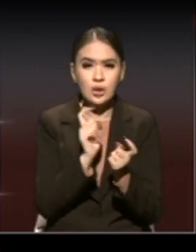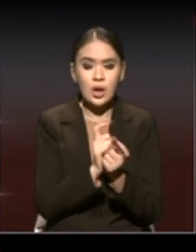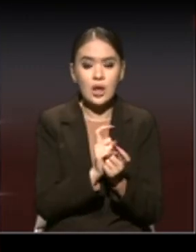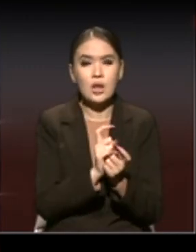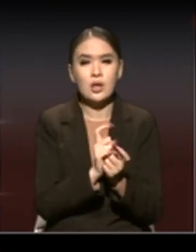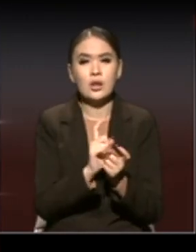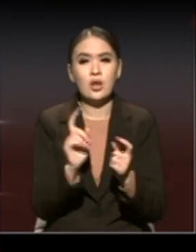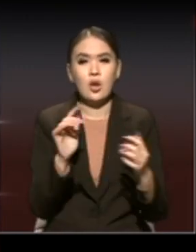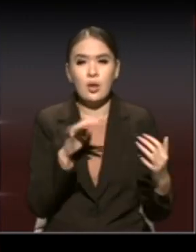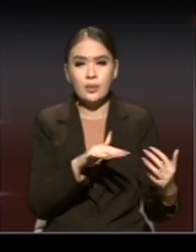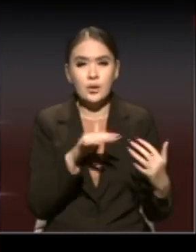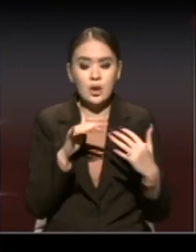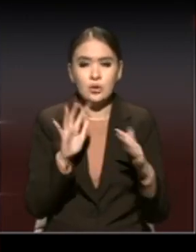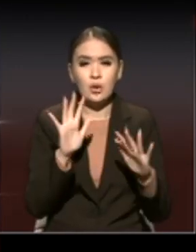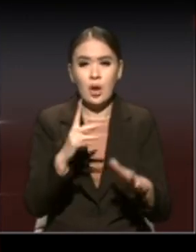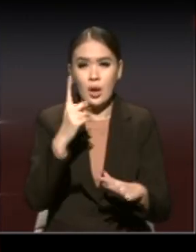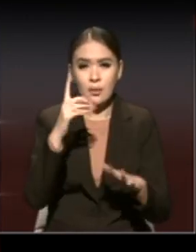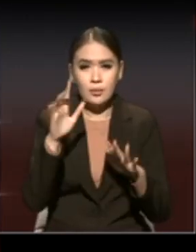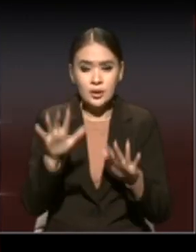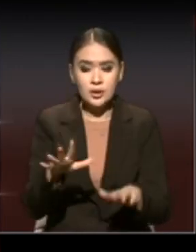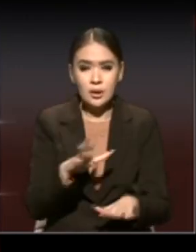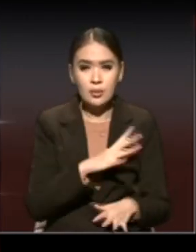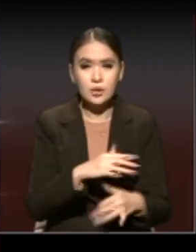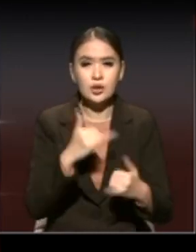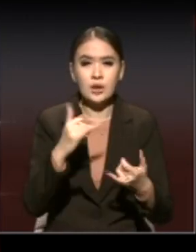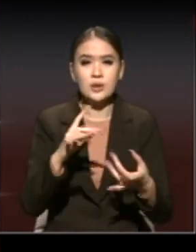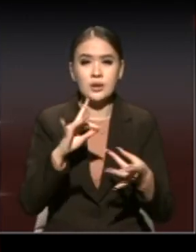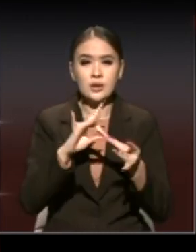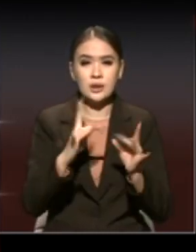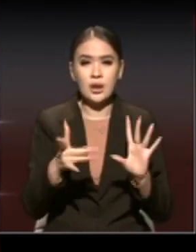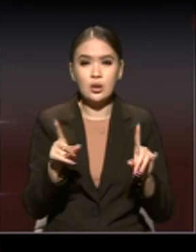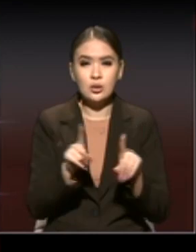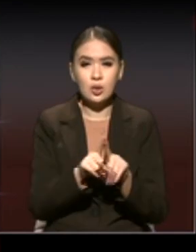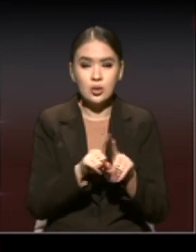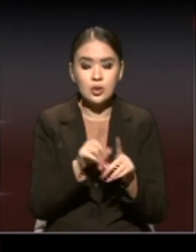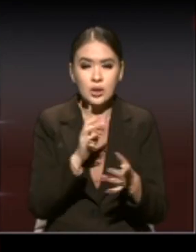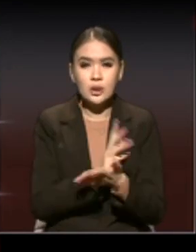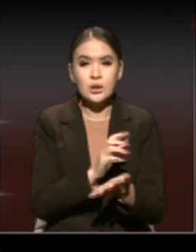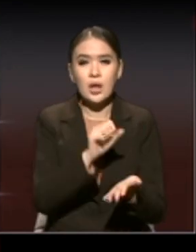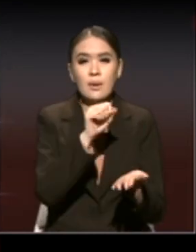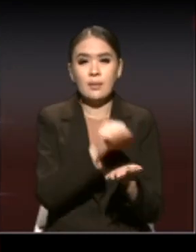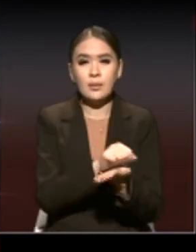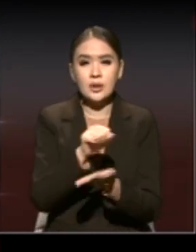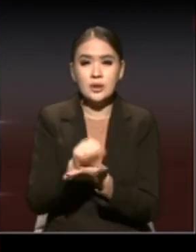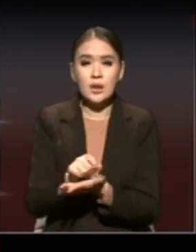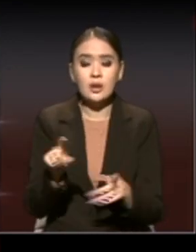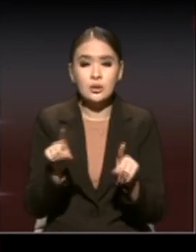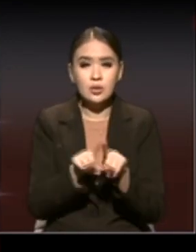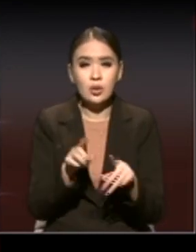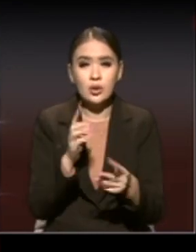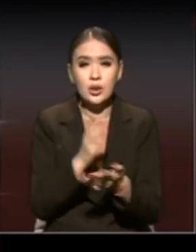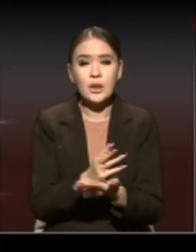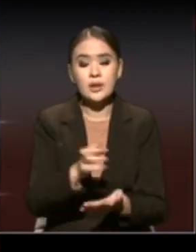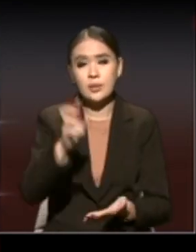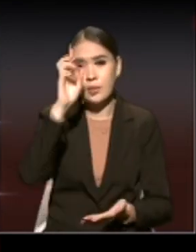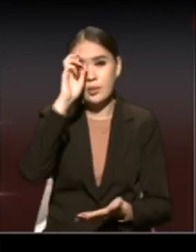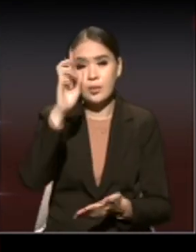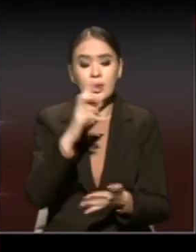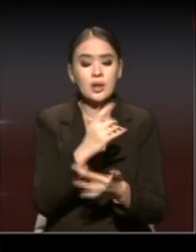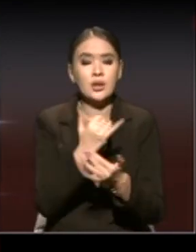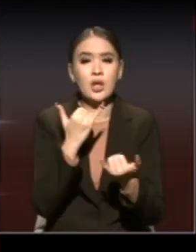тек қана бір жерде болатын. Қазір интернетте де бар, баспасөз бетінде де бар. Сондықтан қазір мемлекеттер